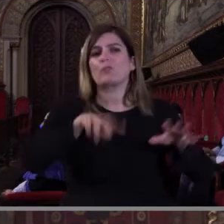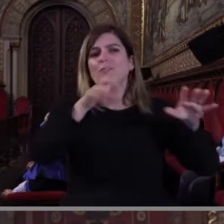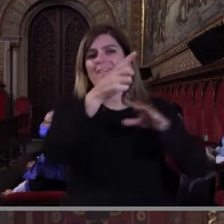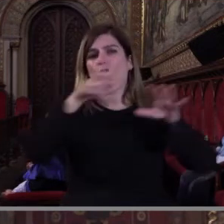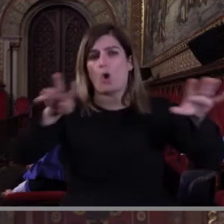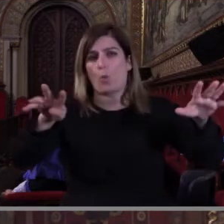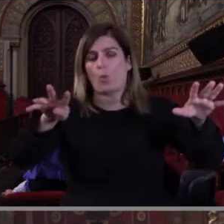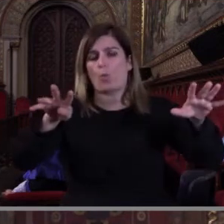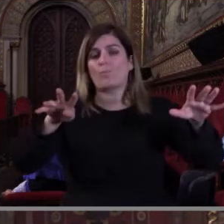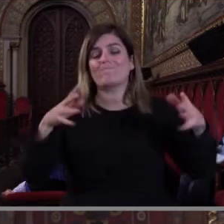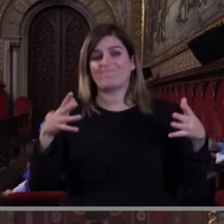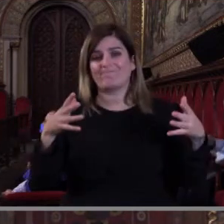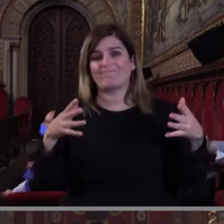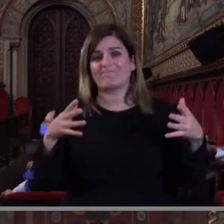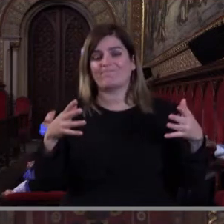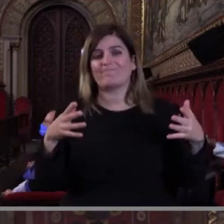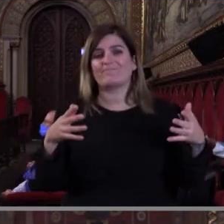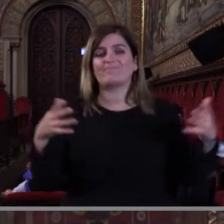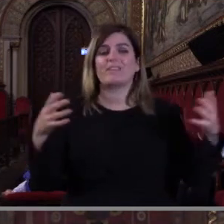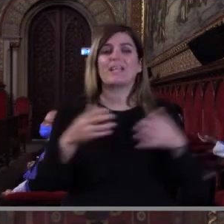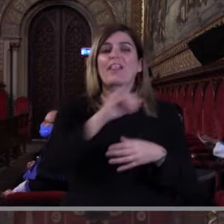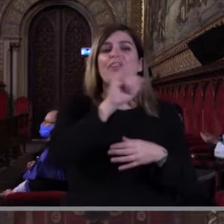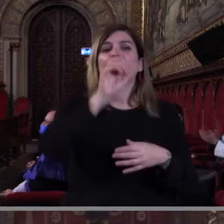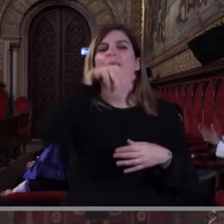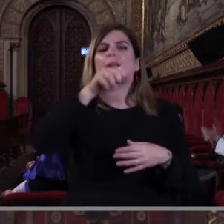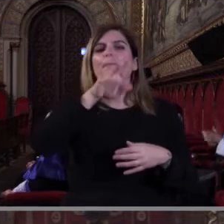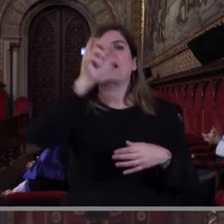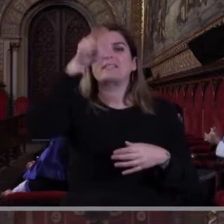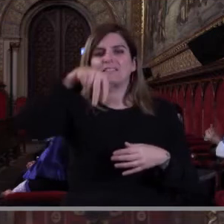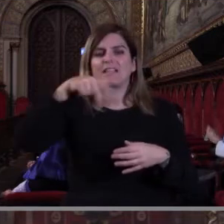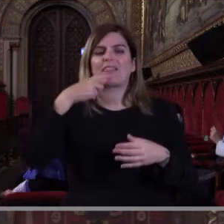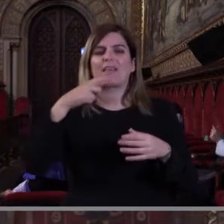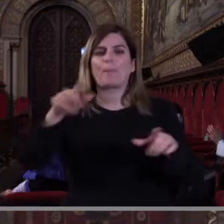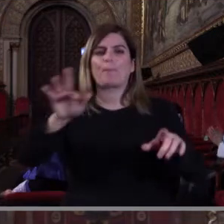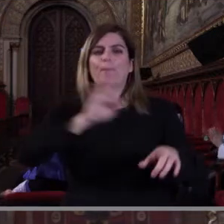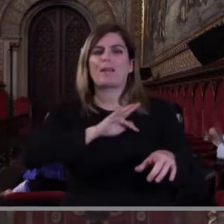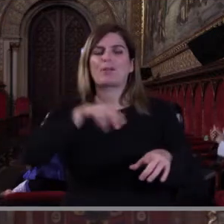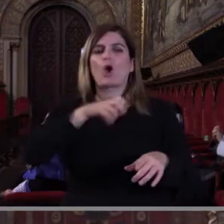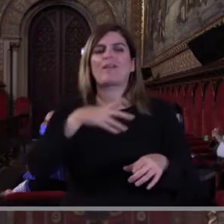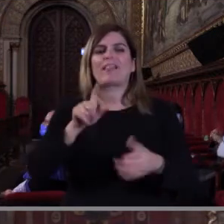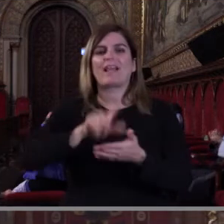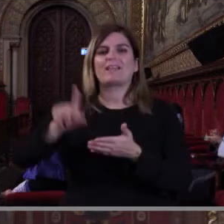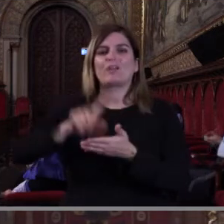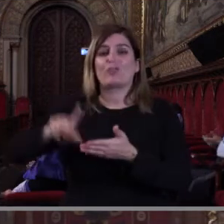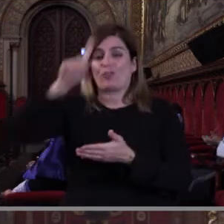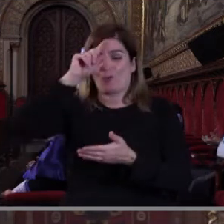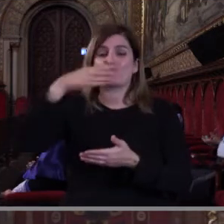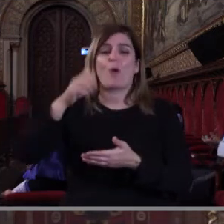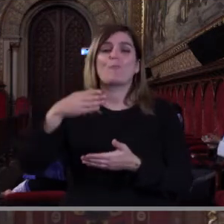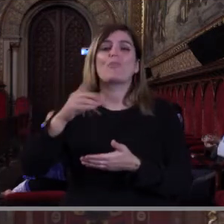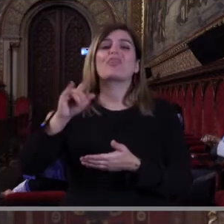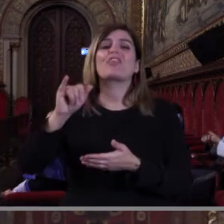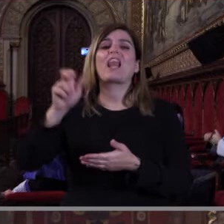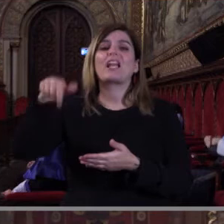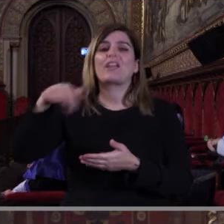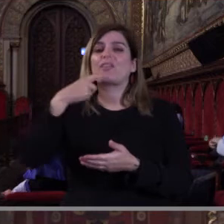1918-1919. Encara que Robert Aller Zimmerman, Premi Nobel de Literatura, i més conegut per tots nosaltres com Bob Dylan, deia que